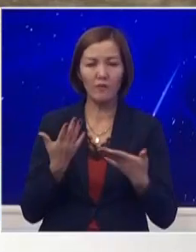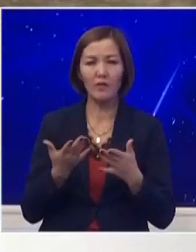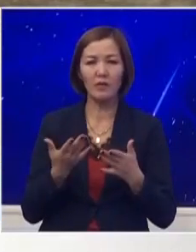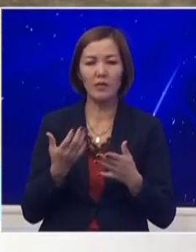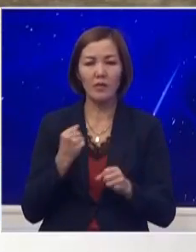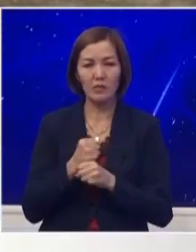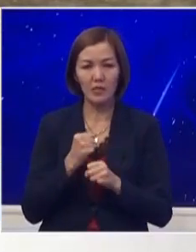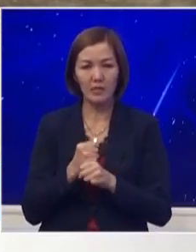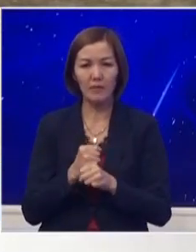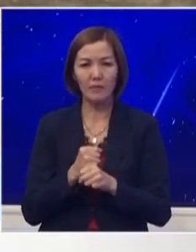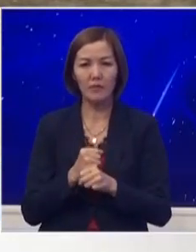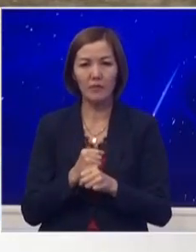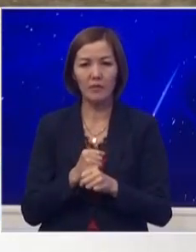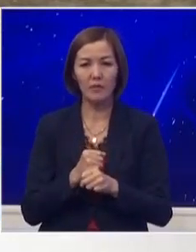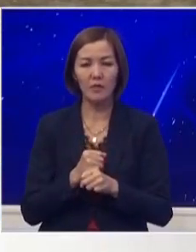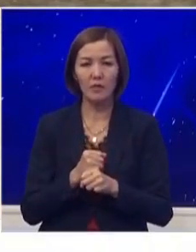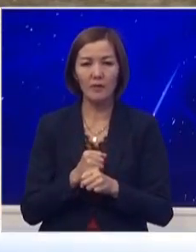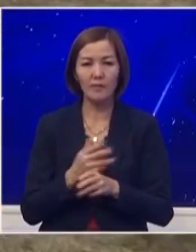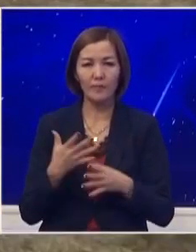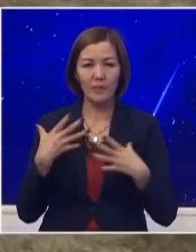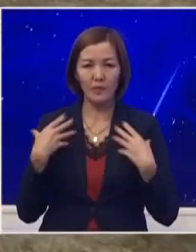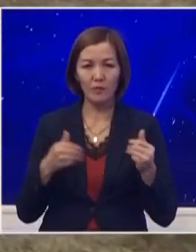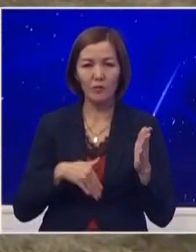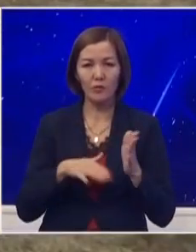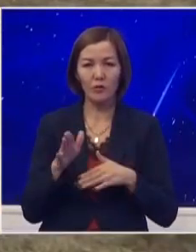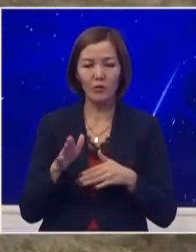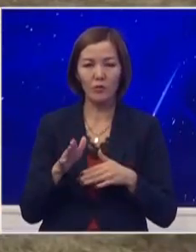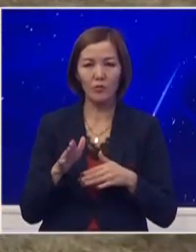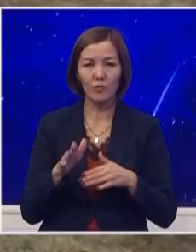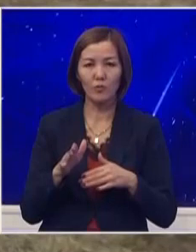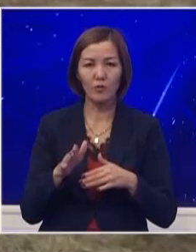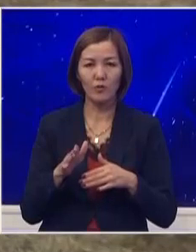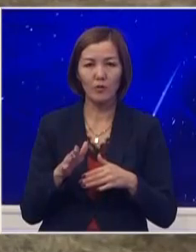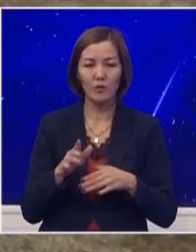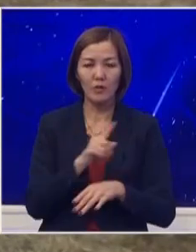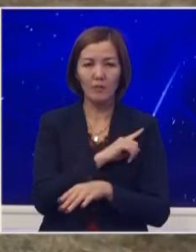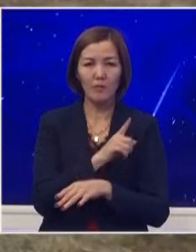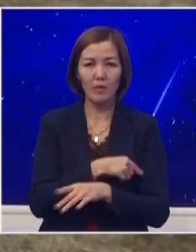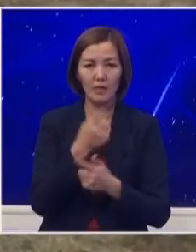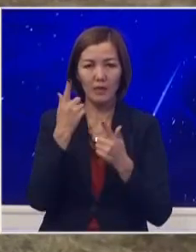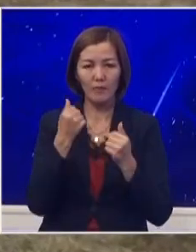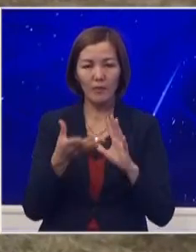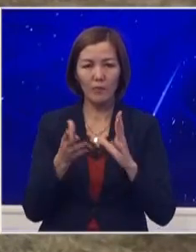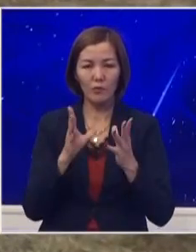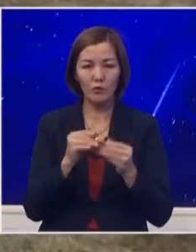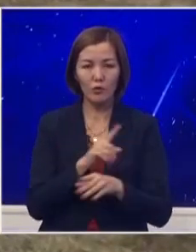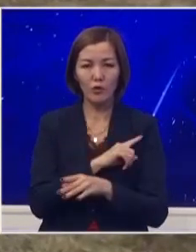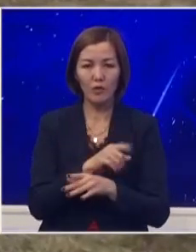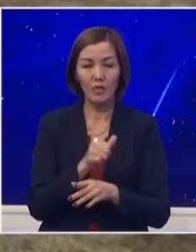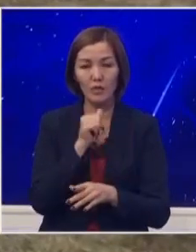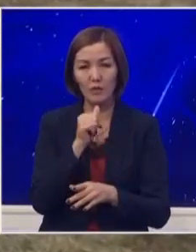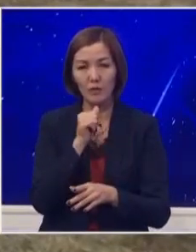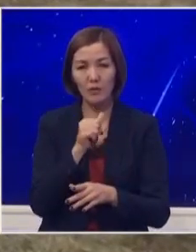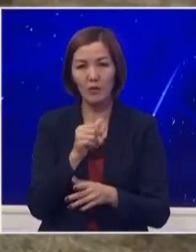Сонымен қатар бұл өзімізді шынықтыру және әр үлсін бір-бірін мақтылығын біліп, күшілігін танытып, бір-бірімен